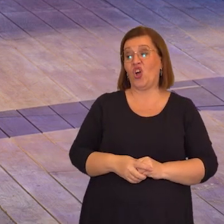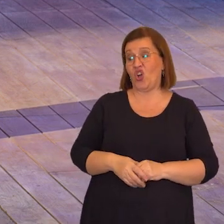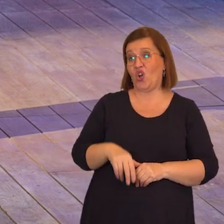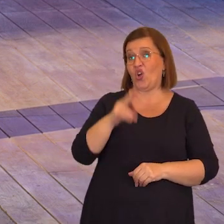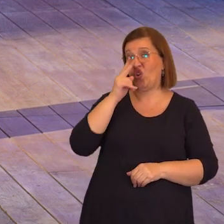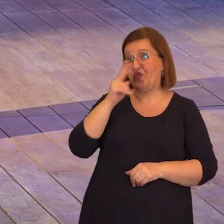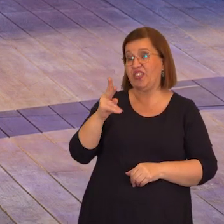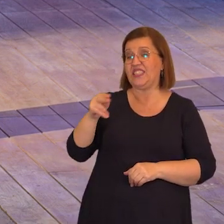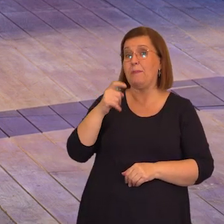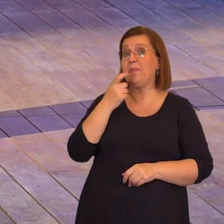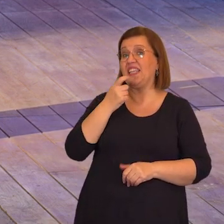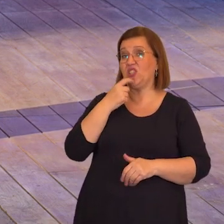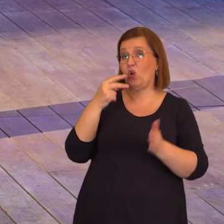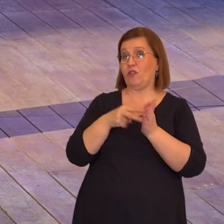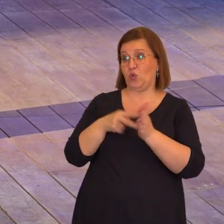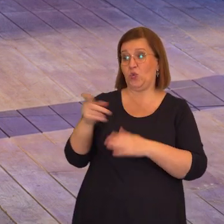plastikowych sztućców.